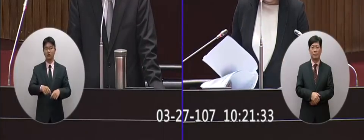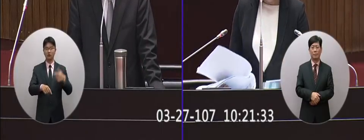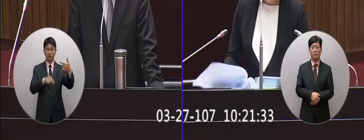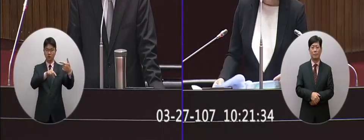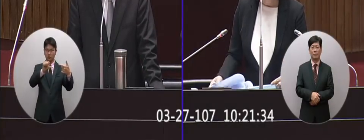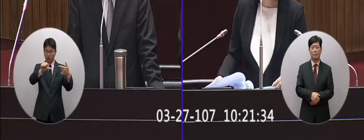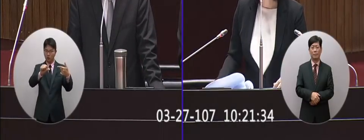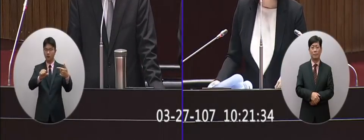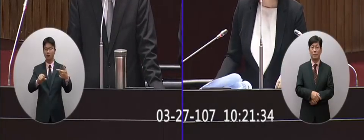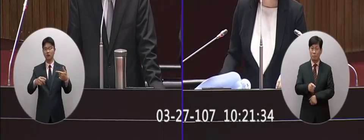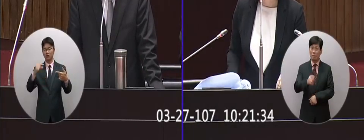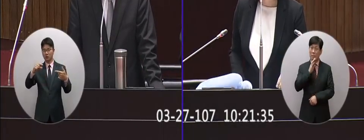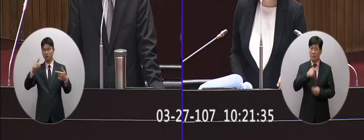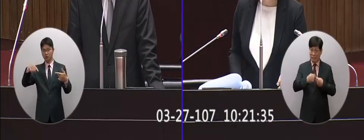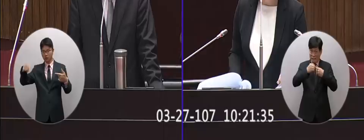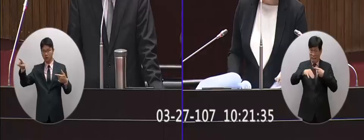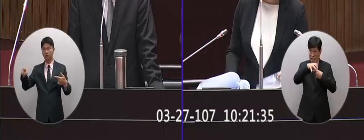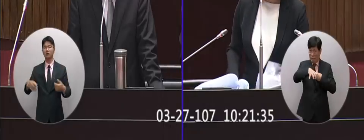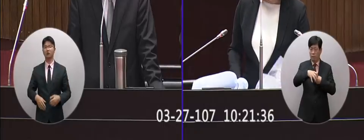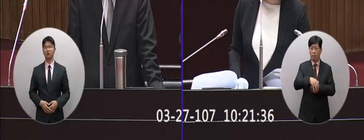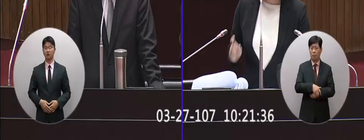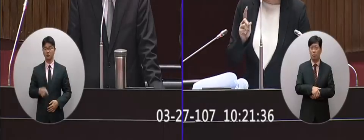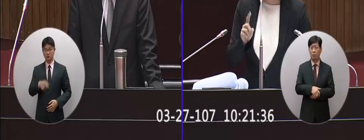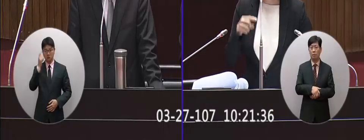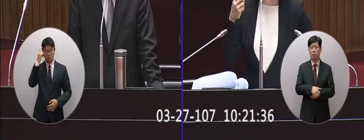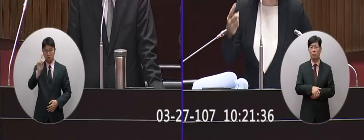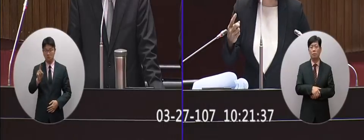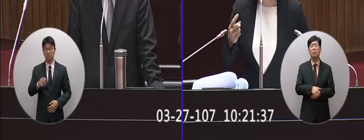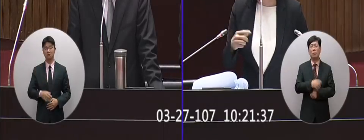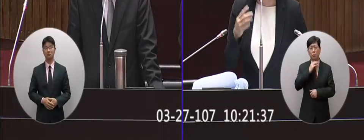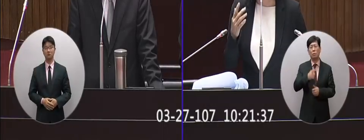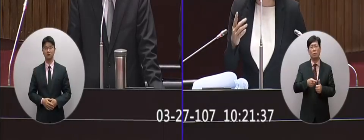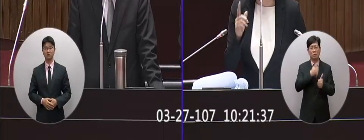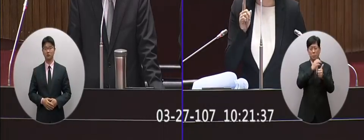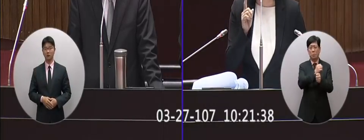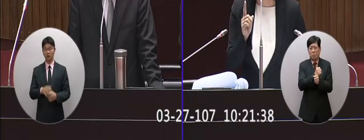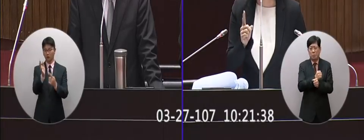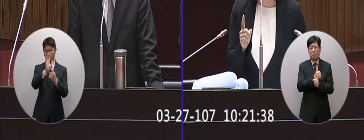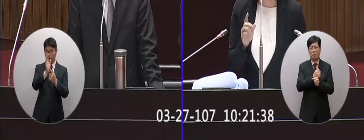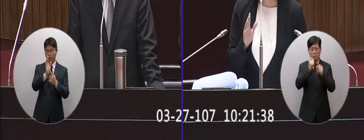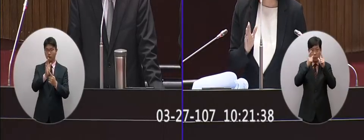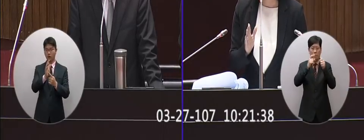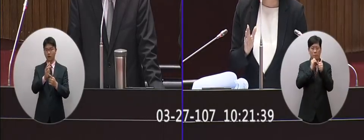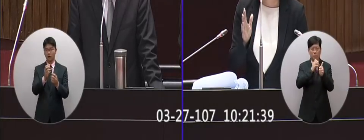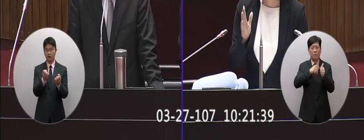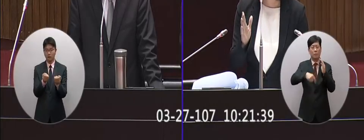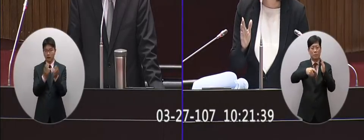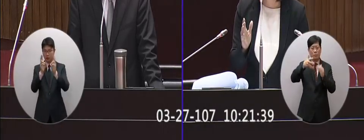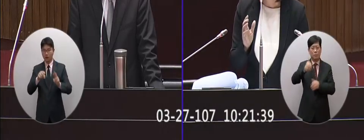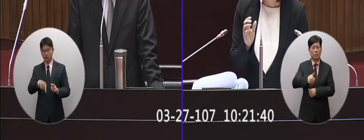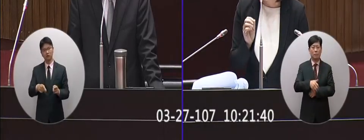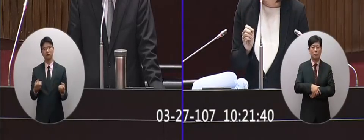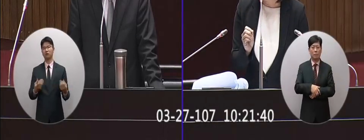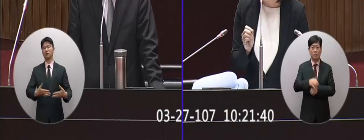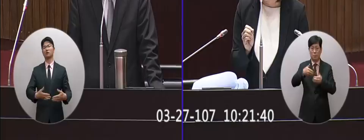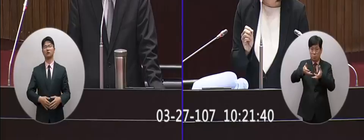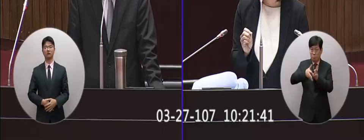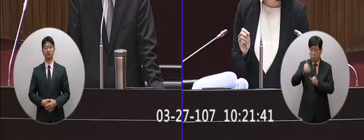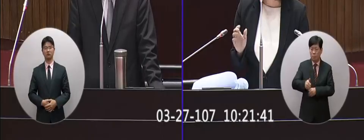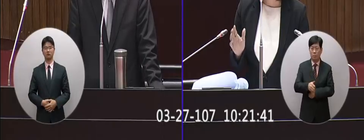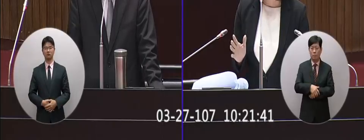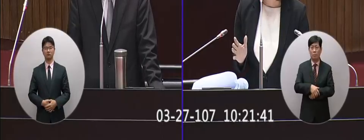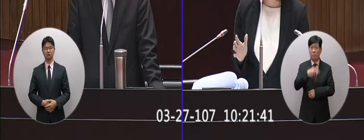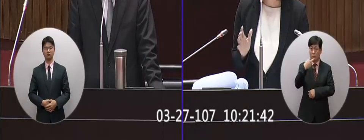6.5 个 GW 了。好，所以 那还是第一场而已啦。 所以这个应该 风力发电应该是没有问题。我先提醒院长跟部